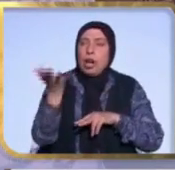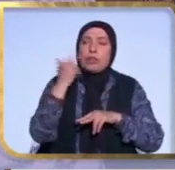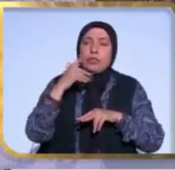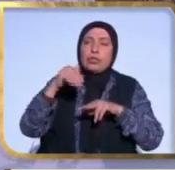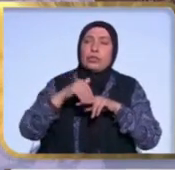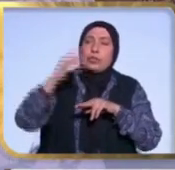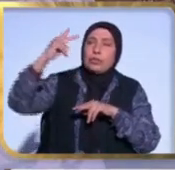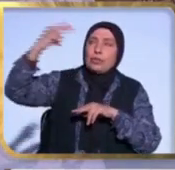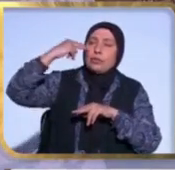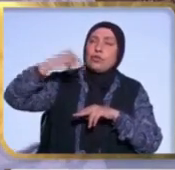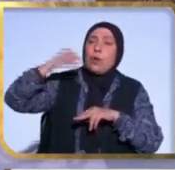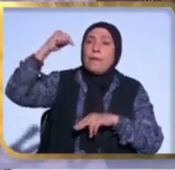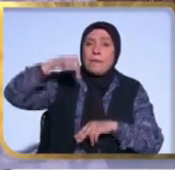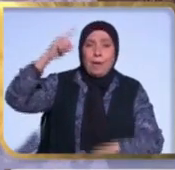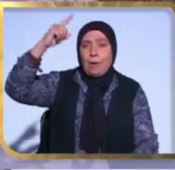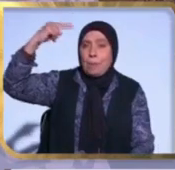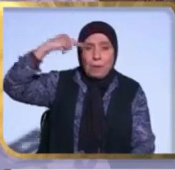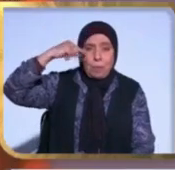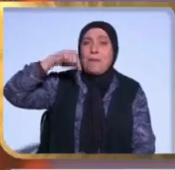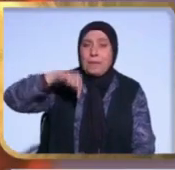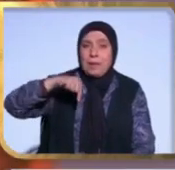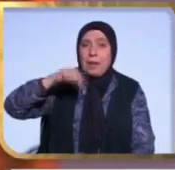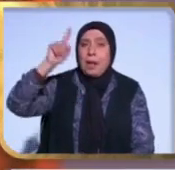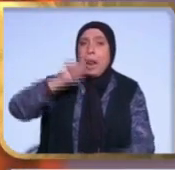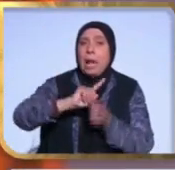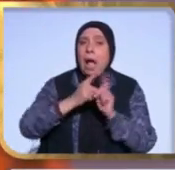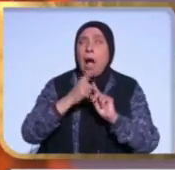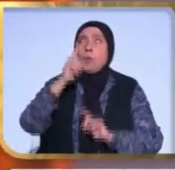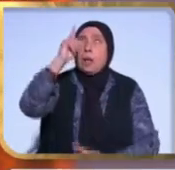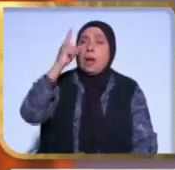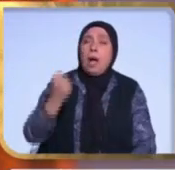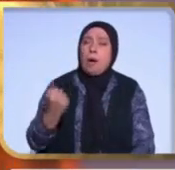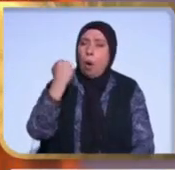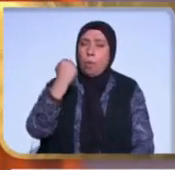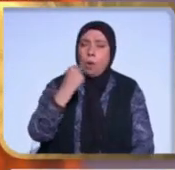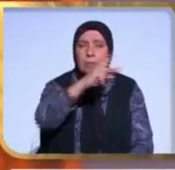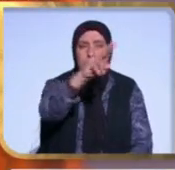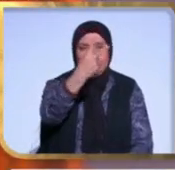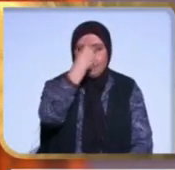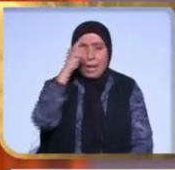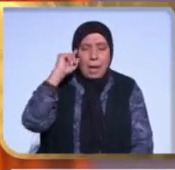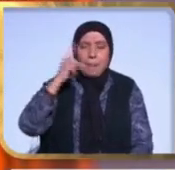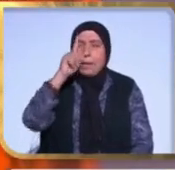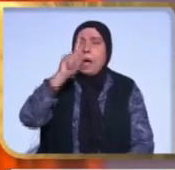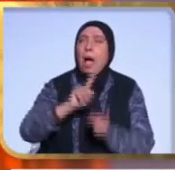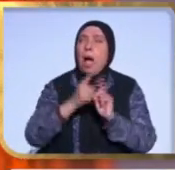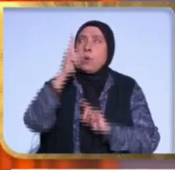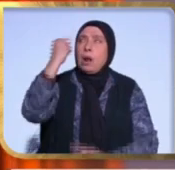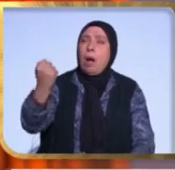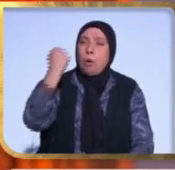علينا، وعين الله ناظرة إلينا، بحول الله لا يقدر علينا، بحول الله لا يقدر